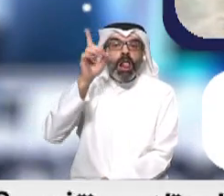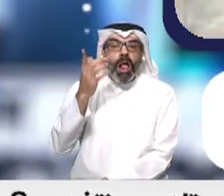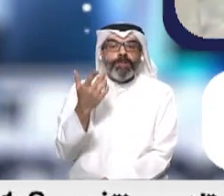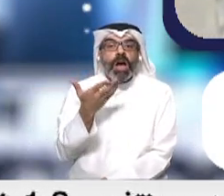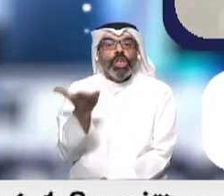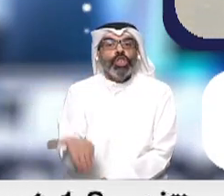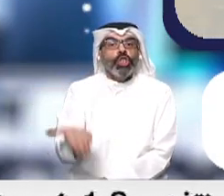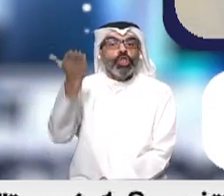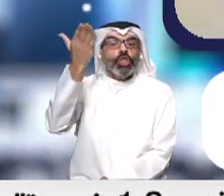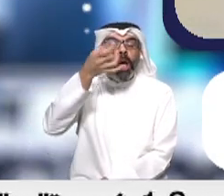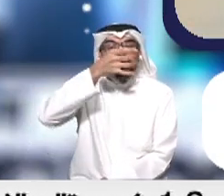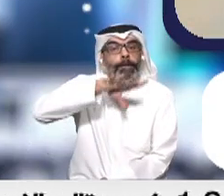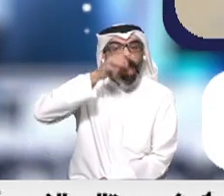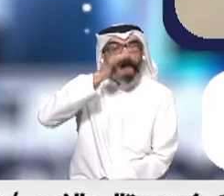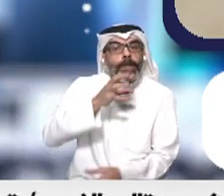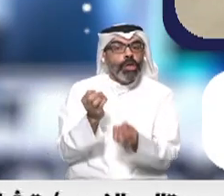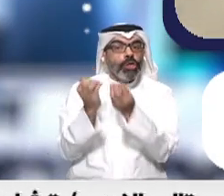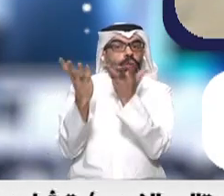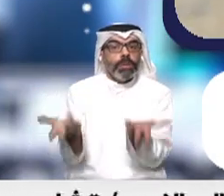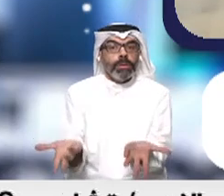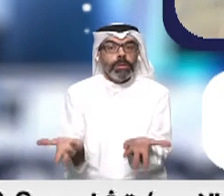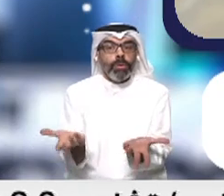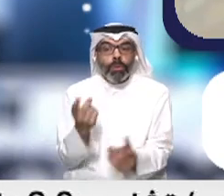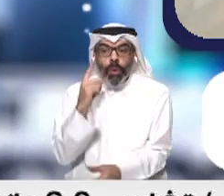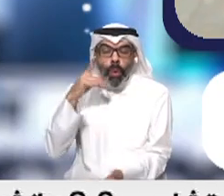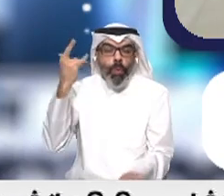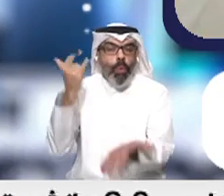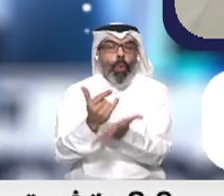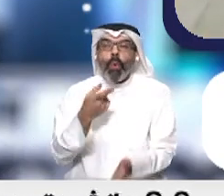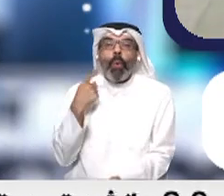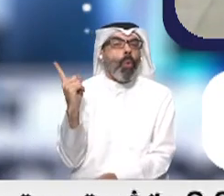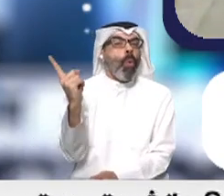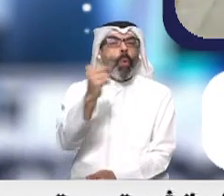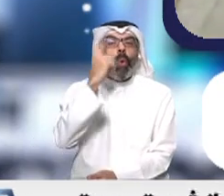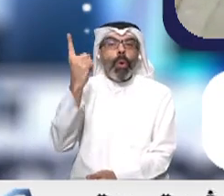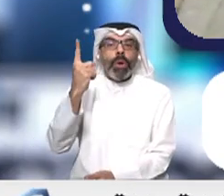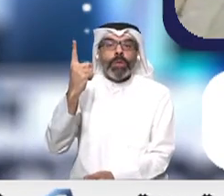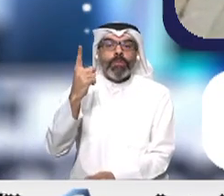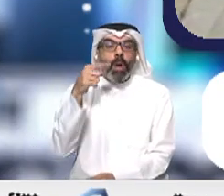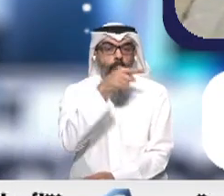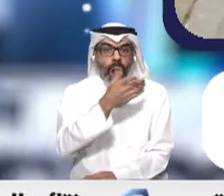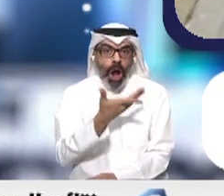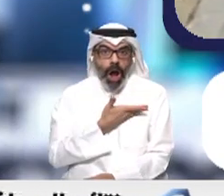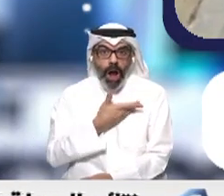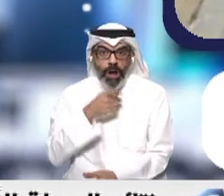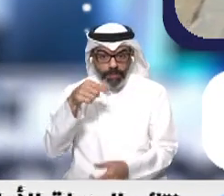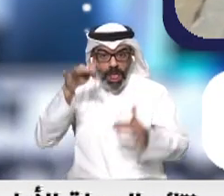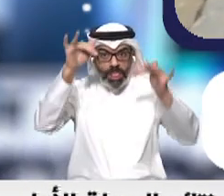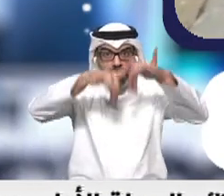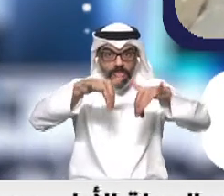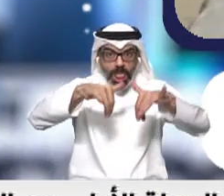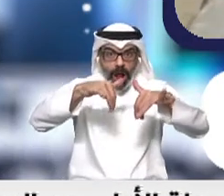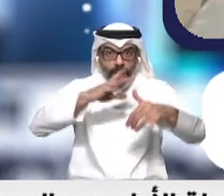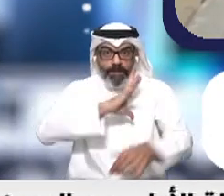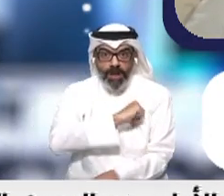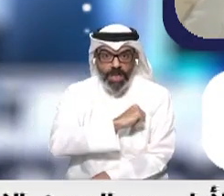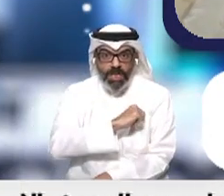كثيرا. بالتأكيد الجميع مسؤول عن ما حدث لغزة سواء في الداخل الغزاوي أو